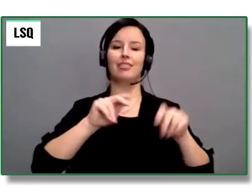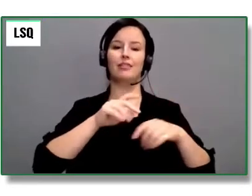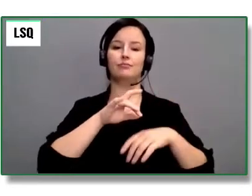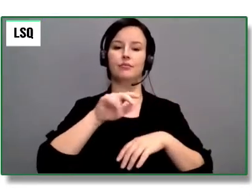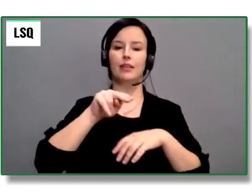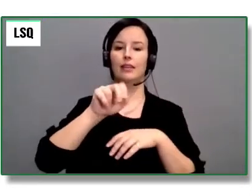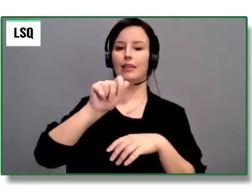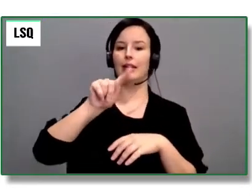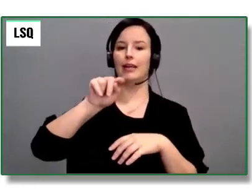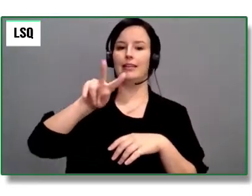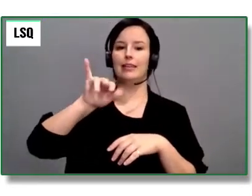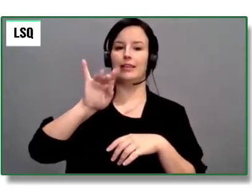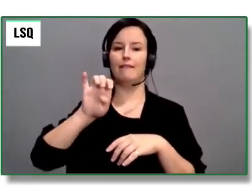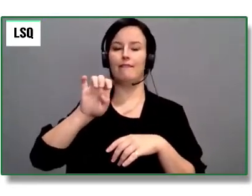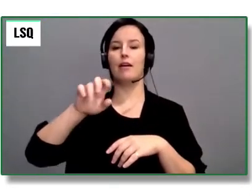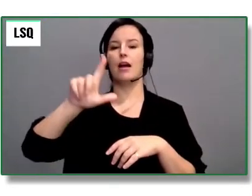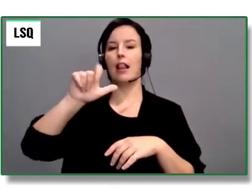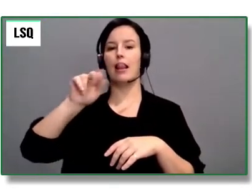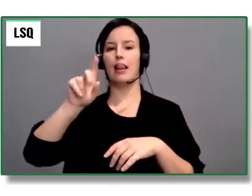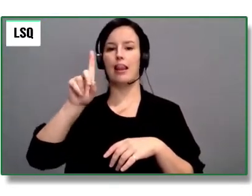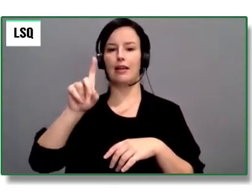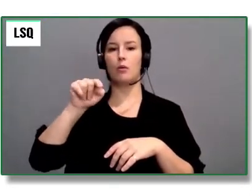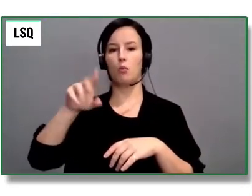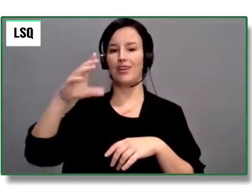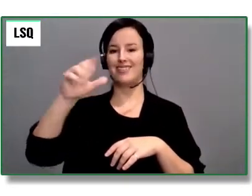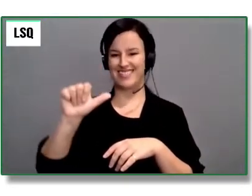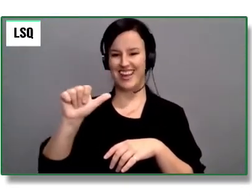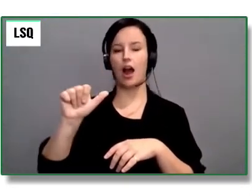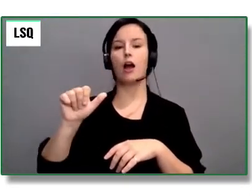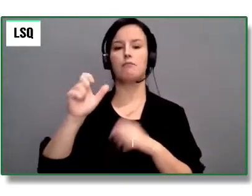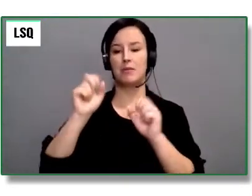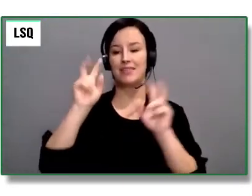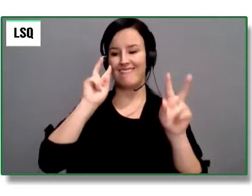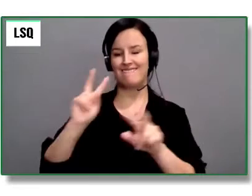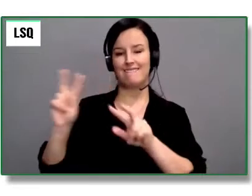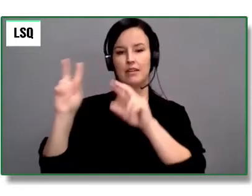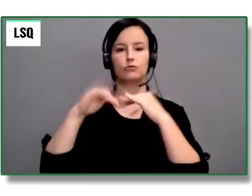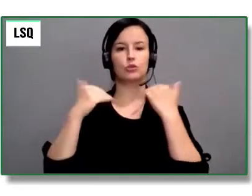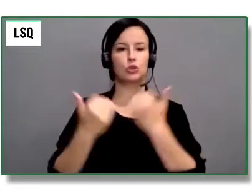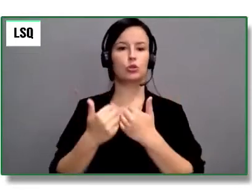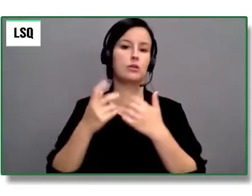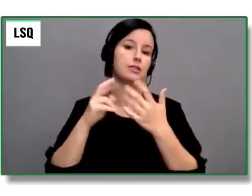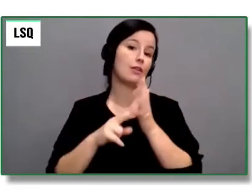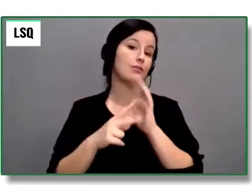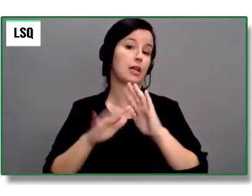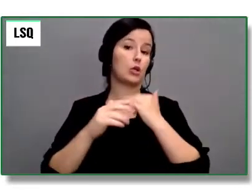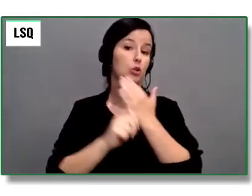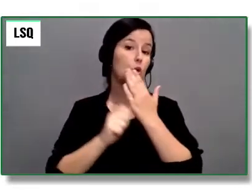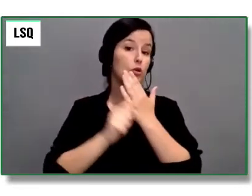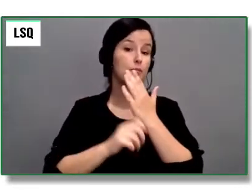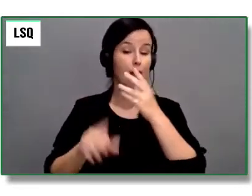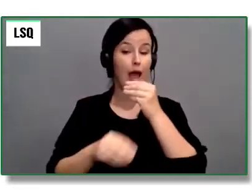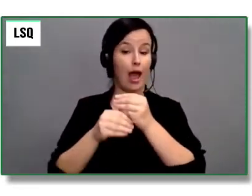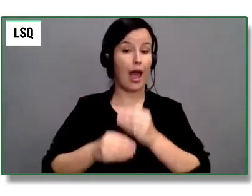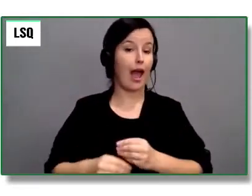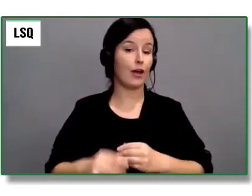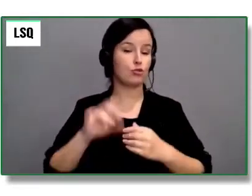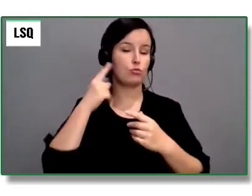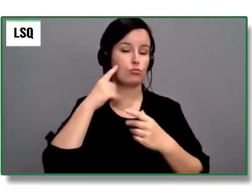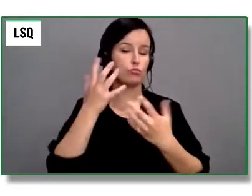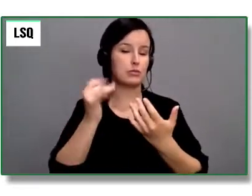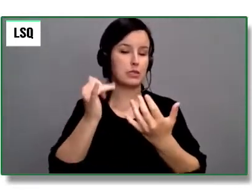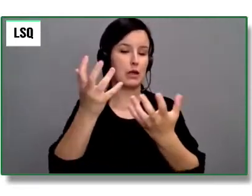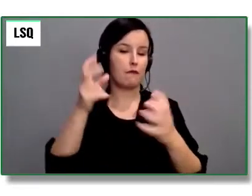nativeland.ca et j'ai inclus quelques ressources dans les documents donc qui accompagneront ces diapos.